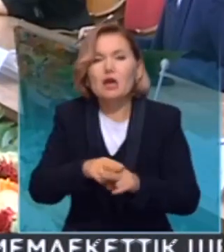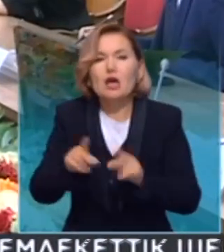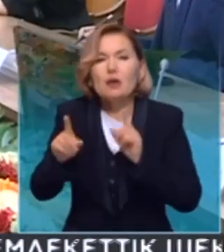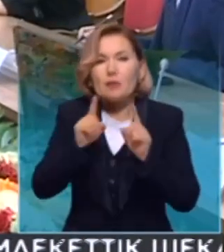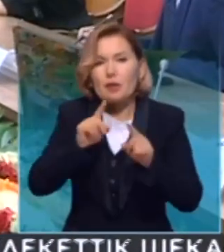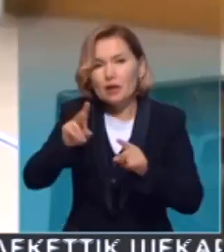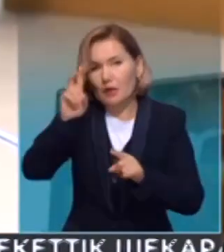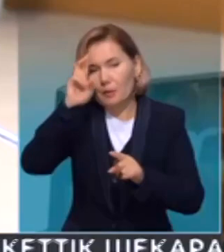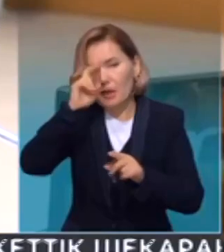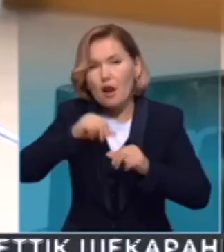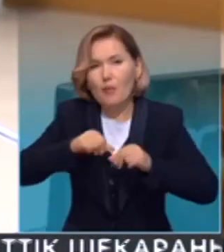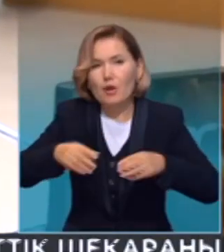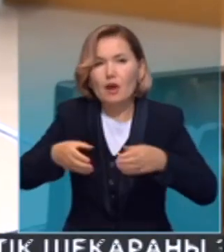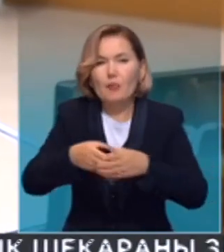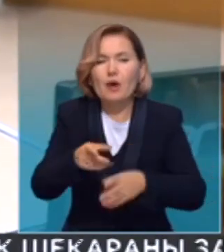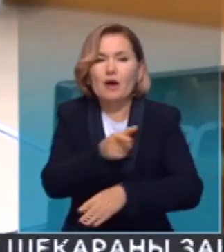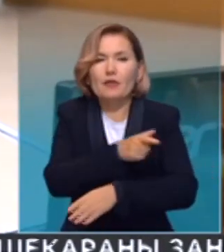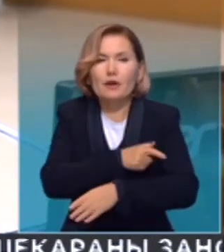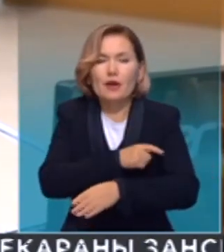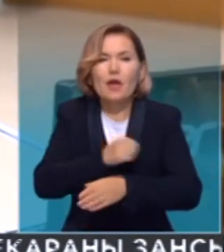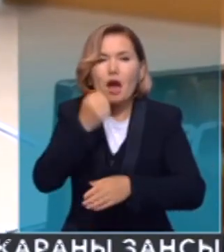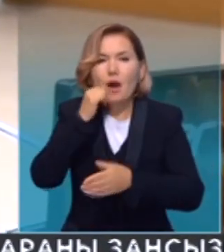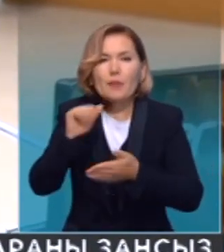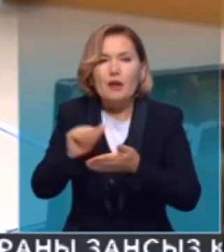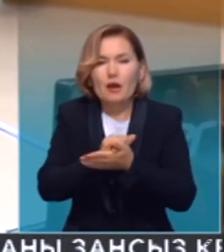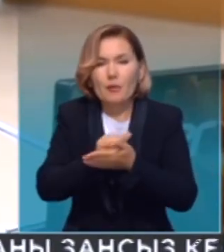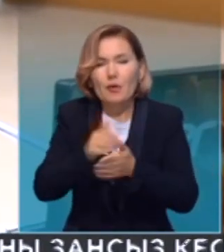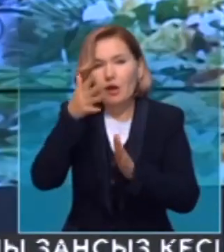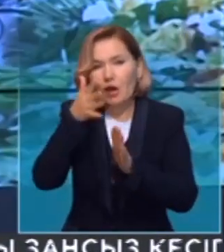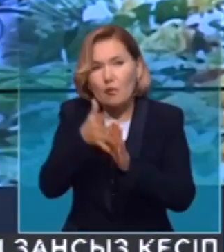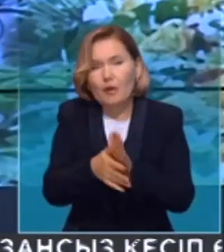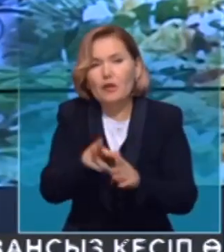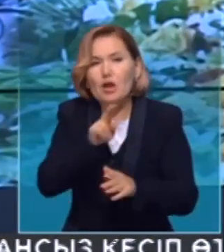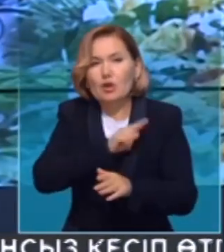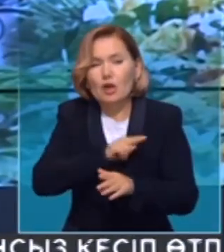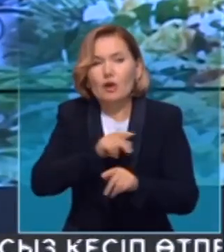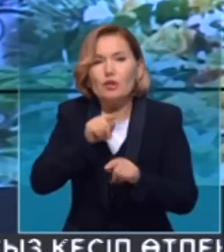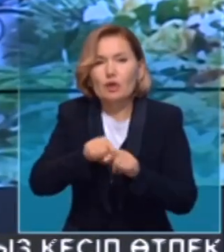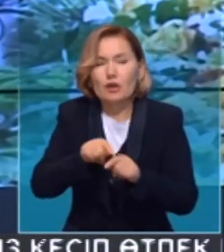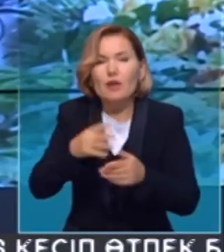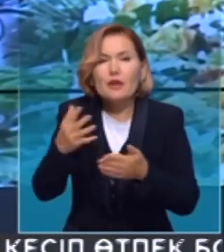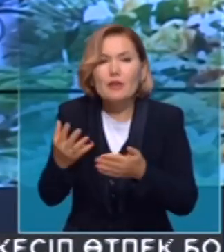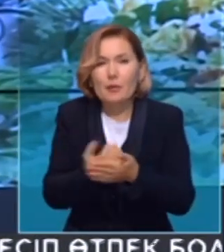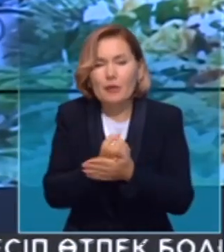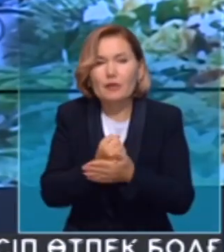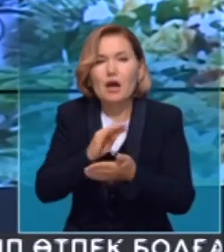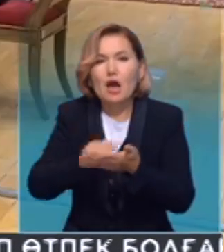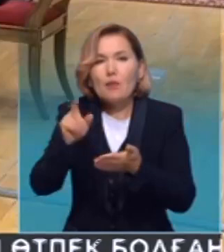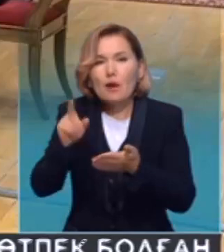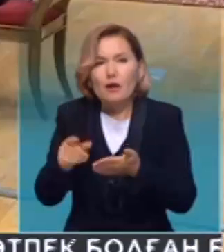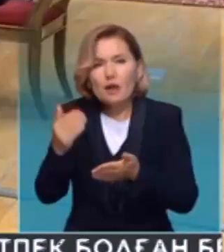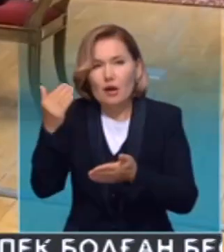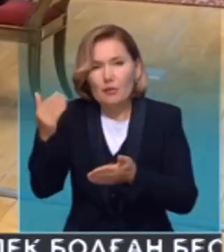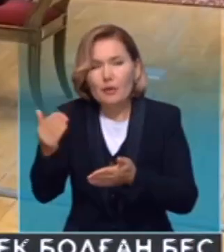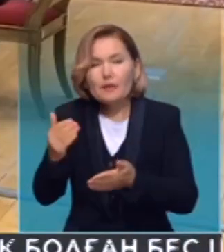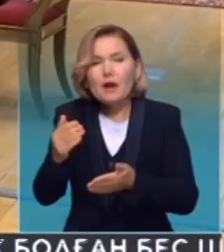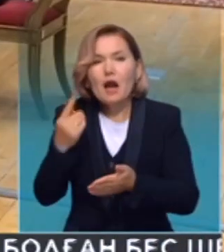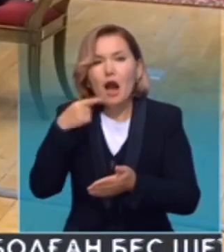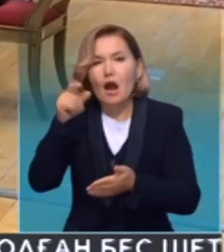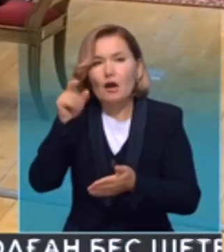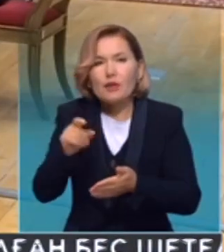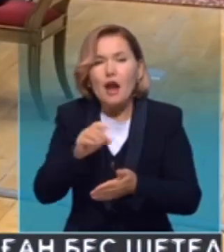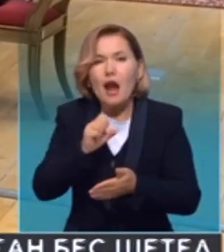қатар жиында мемлекеттік комиссия мүшелері архивтерде жүргізілген зерттеу жұмыстары барысында табылған жазушы әрі ақын